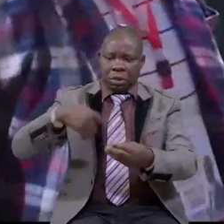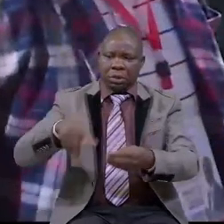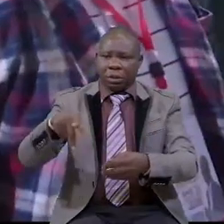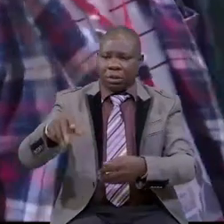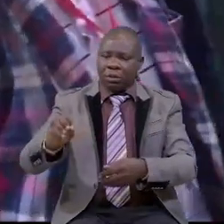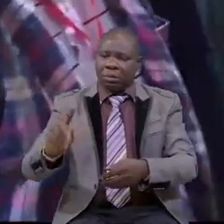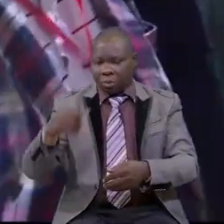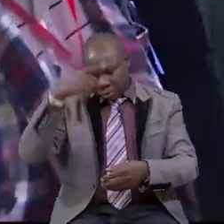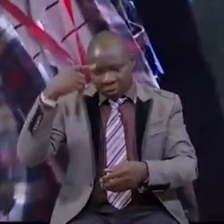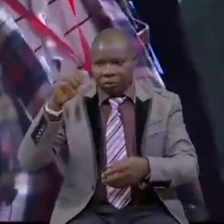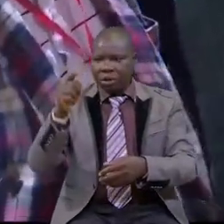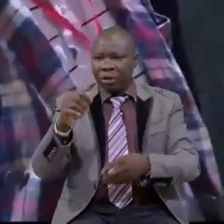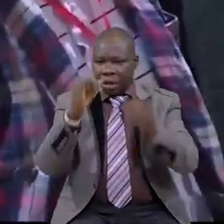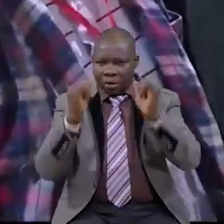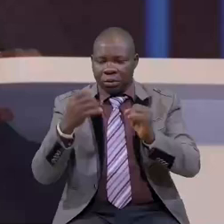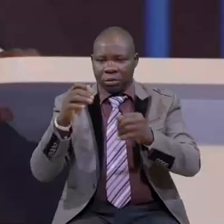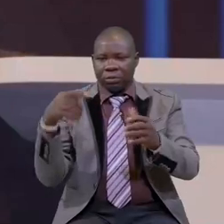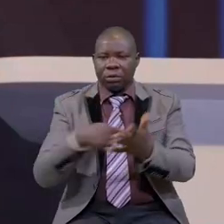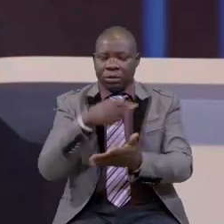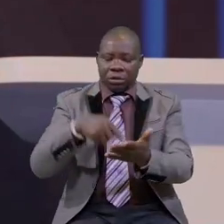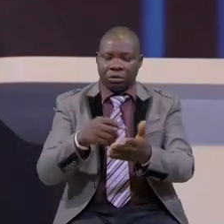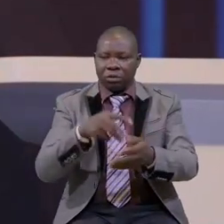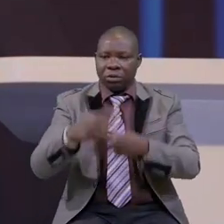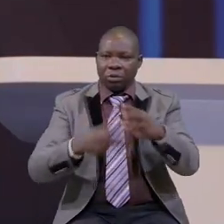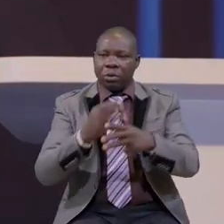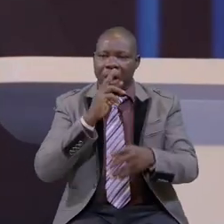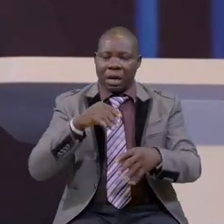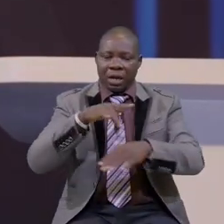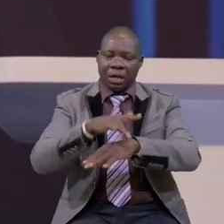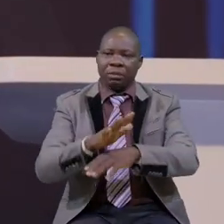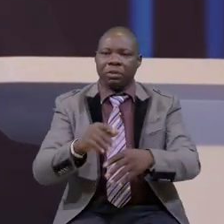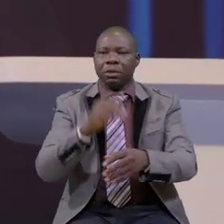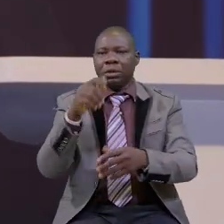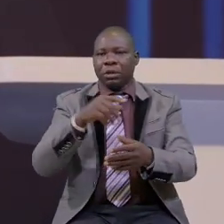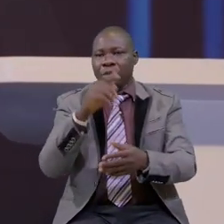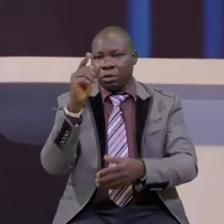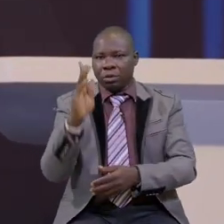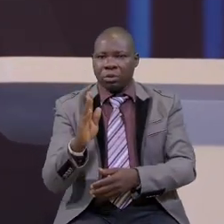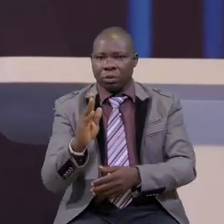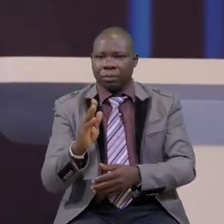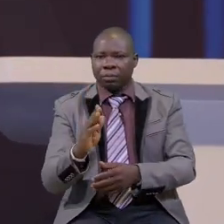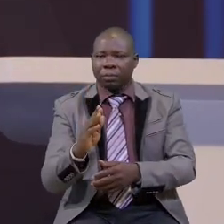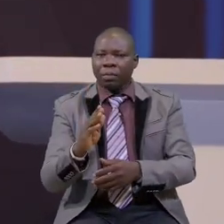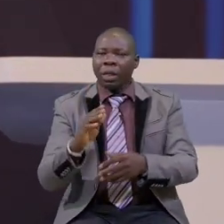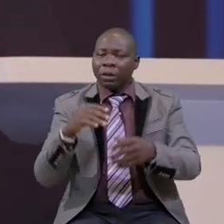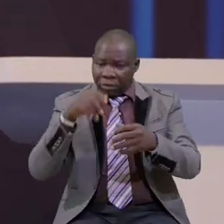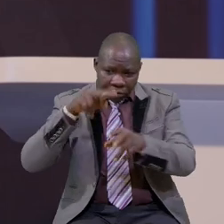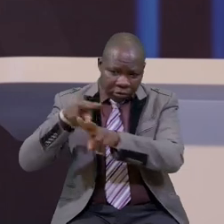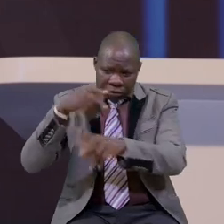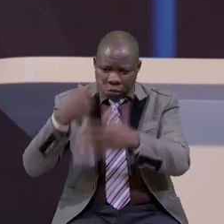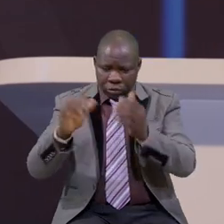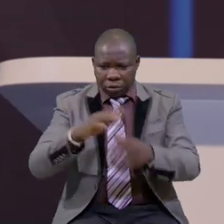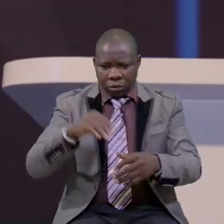Alors j'ai dit, regarde ce que ton Dieu a fait à ton enfant. Et je vais te présenter le vrai